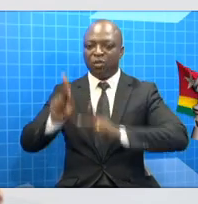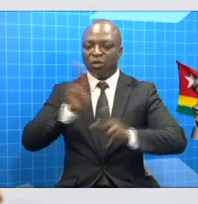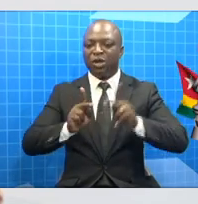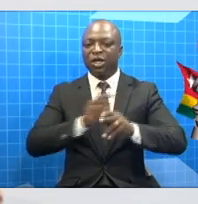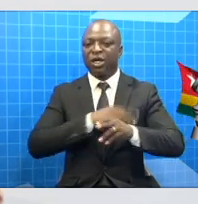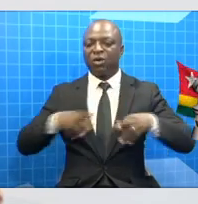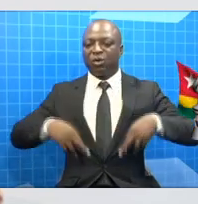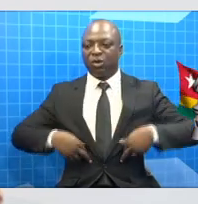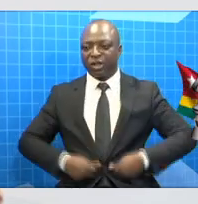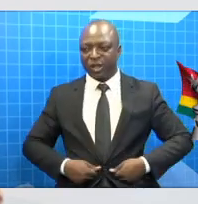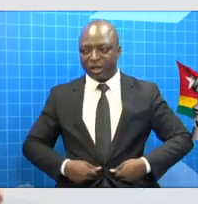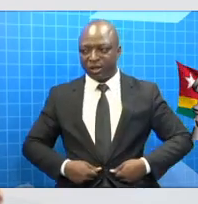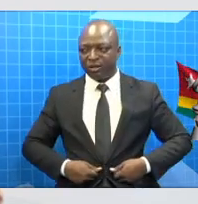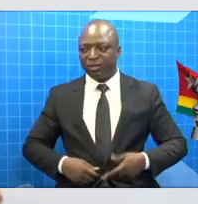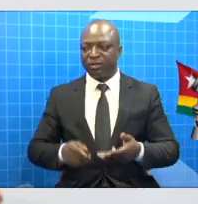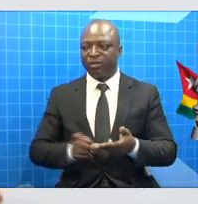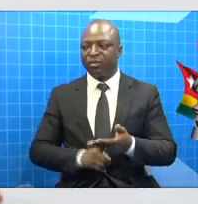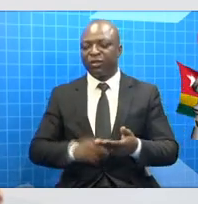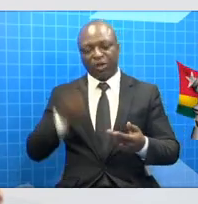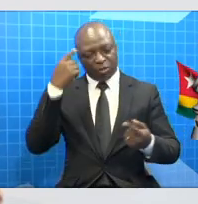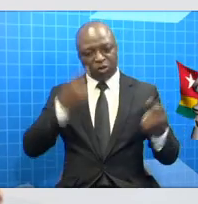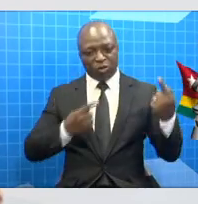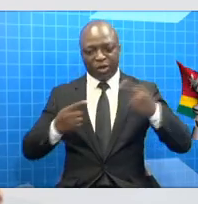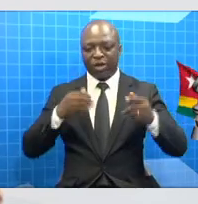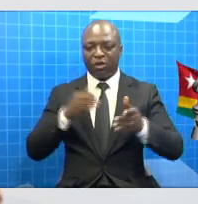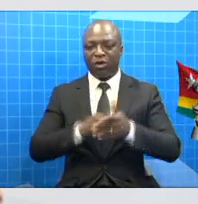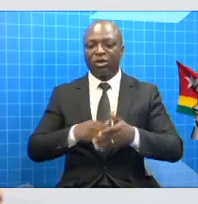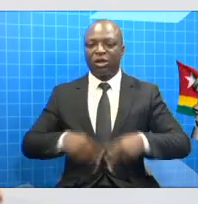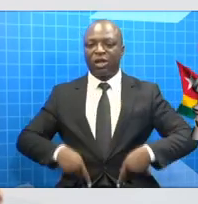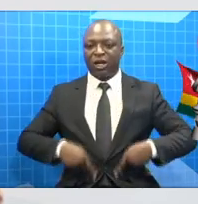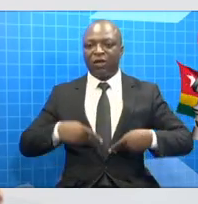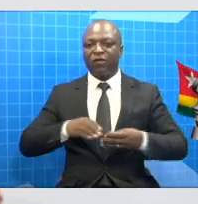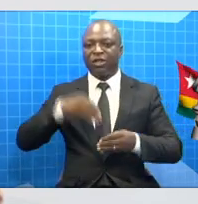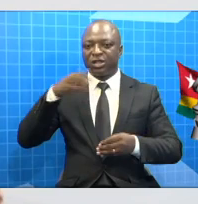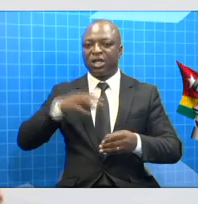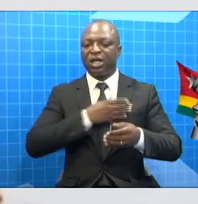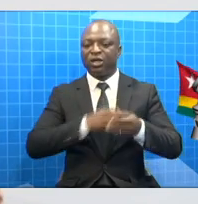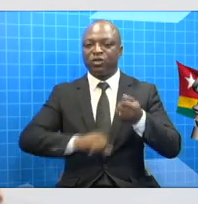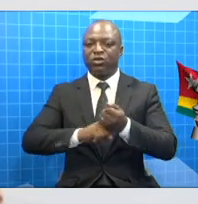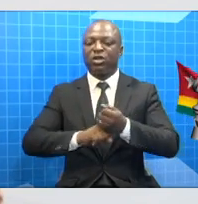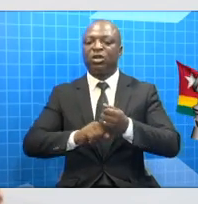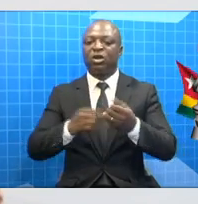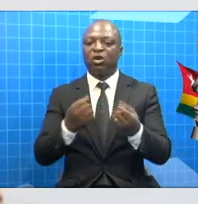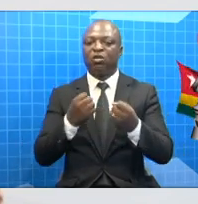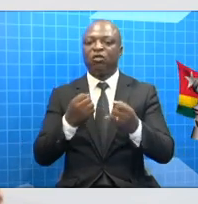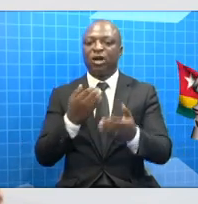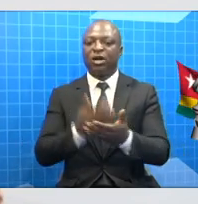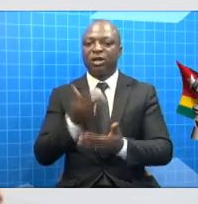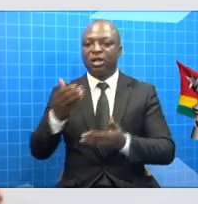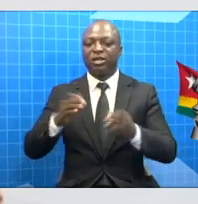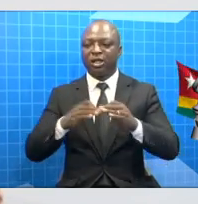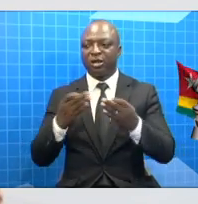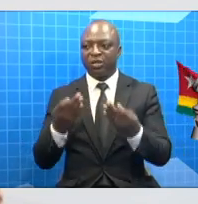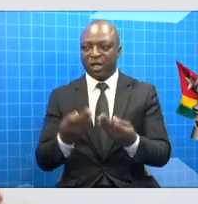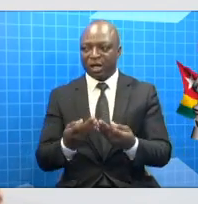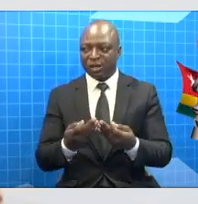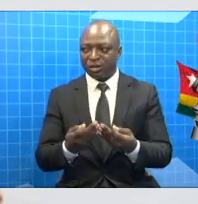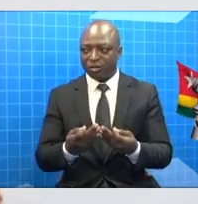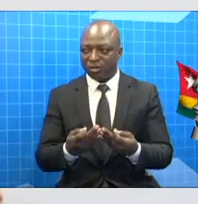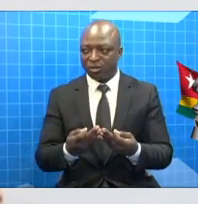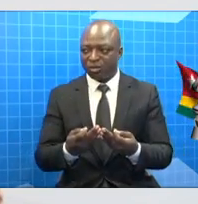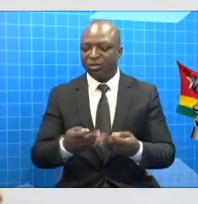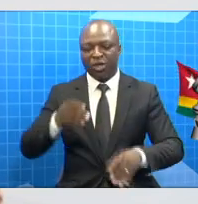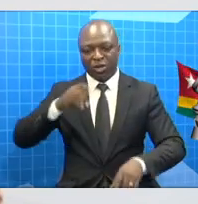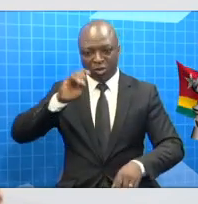retraités. Pour lutter contre la vie chère et soutenir le pouvoir d'achat des ménages,